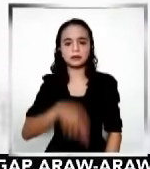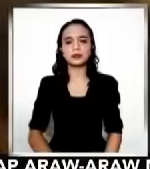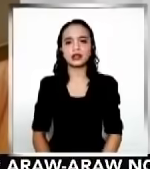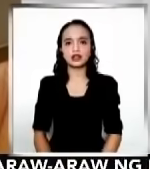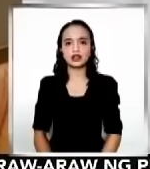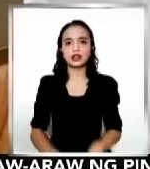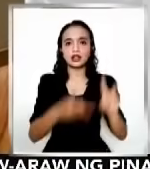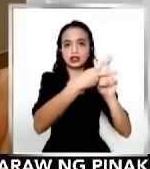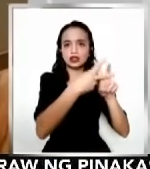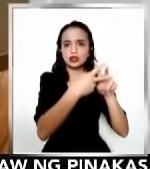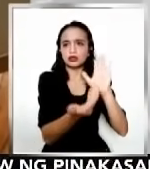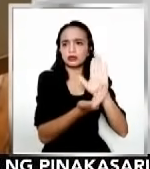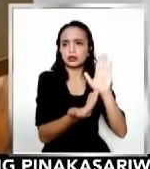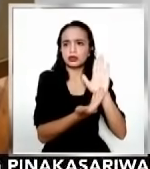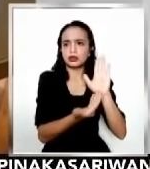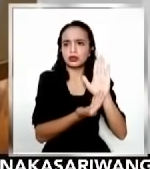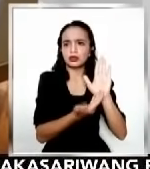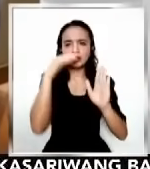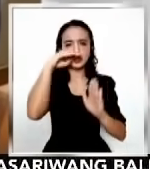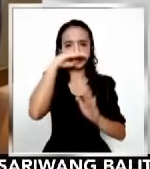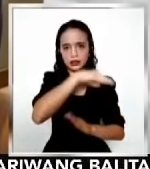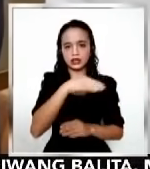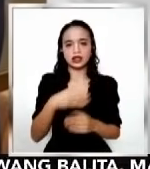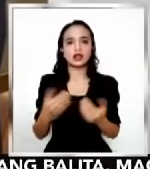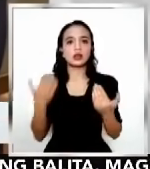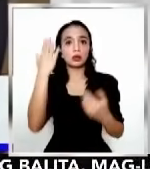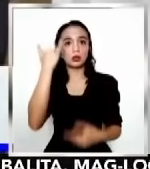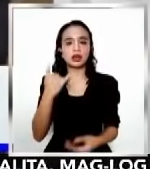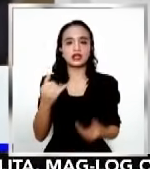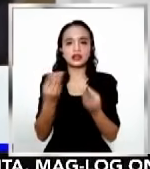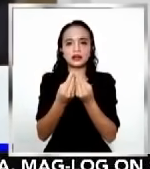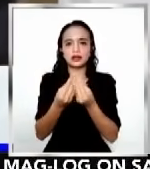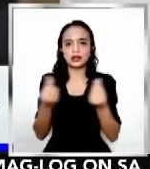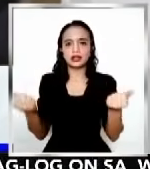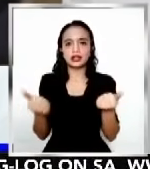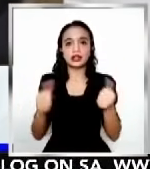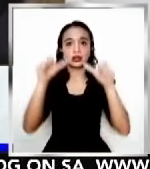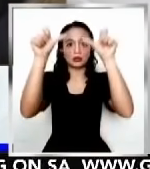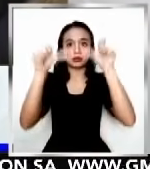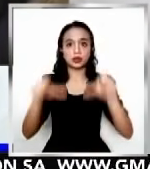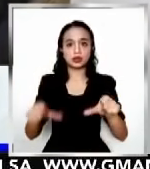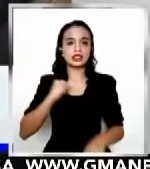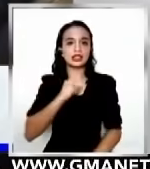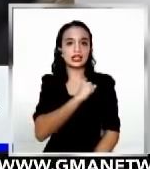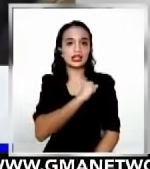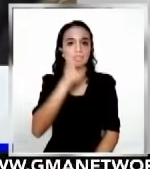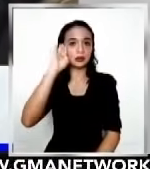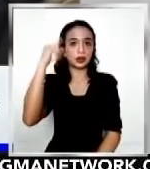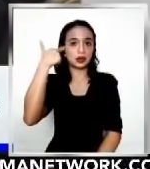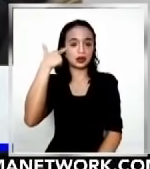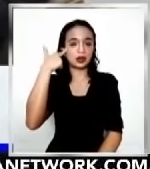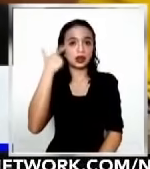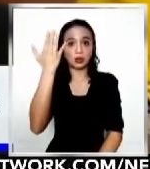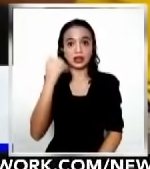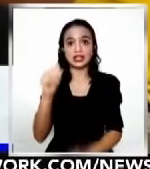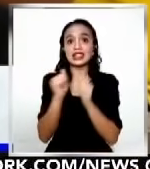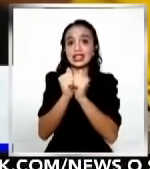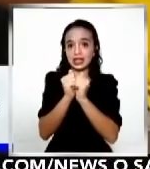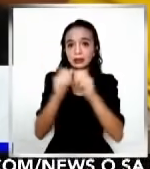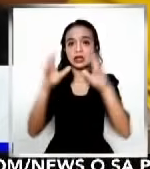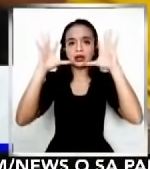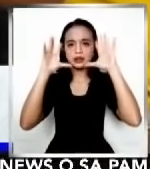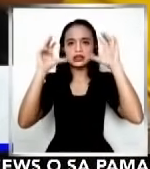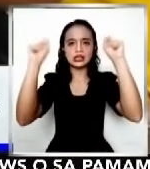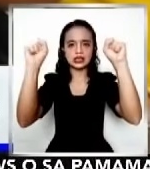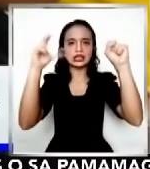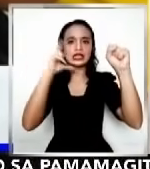life. Humupa din ang mga ito dahil sa litratong ipinost ni Senador Bongo kagabi kung saan kasama niya mismo ang Pangulo. Makikita rin